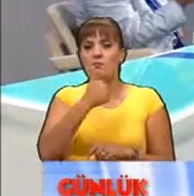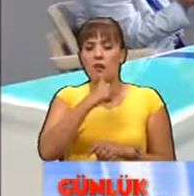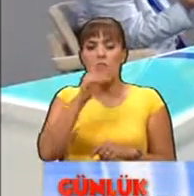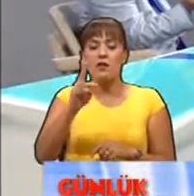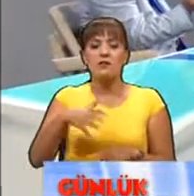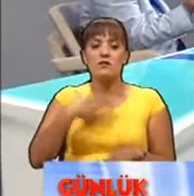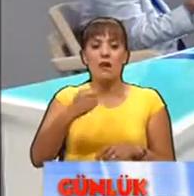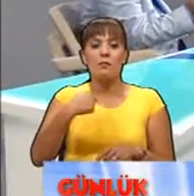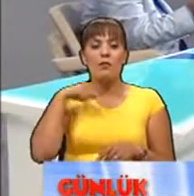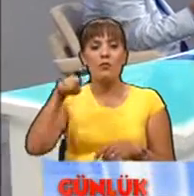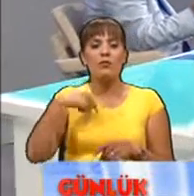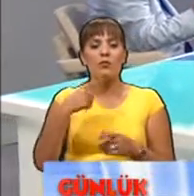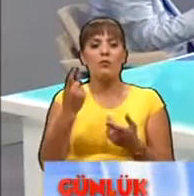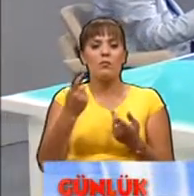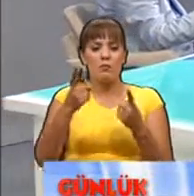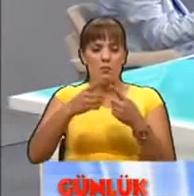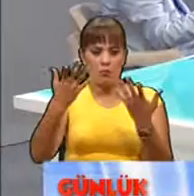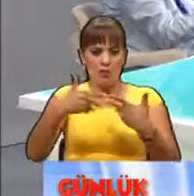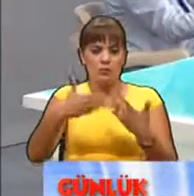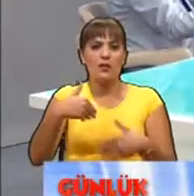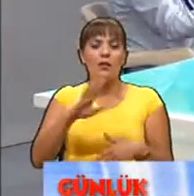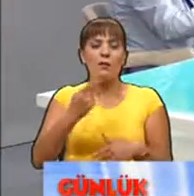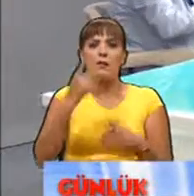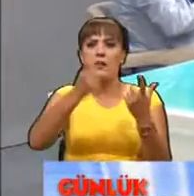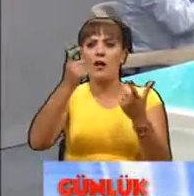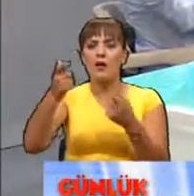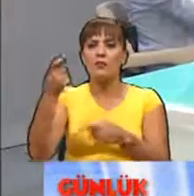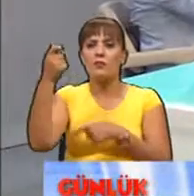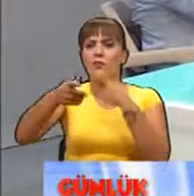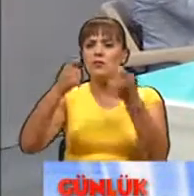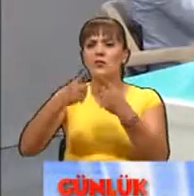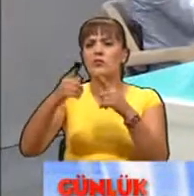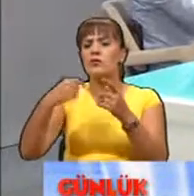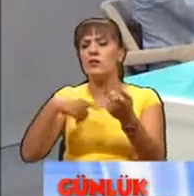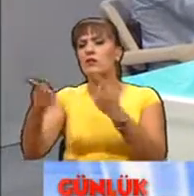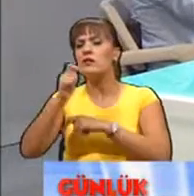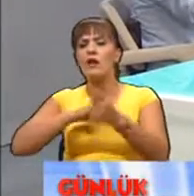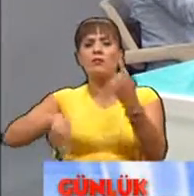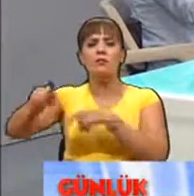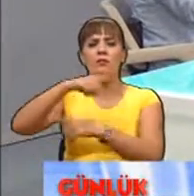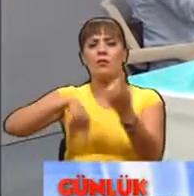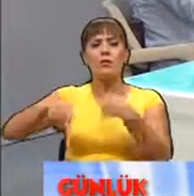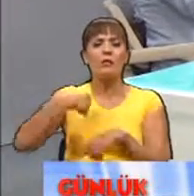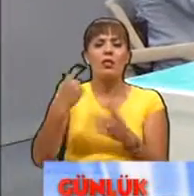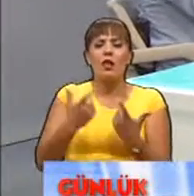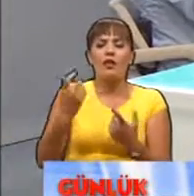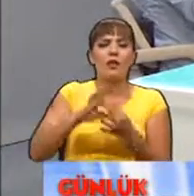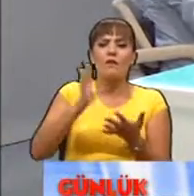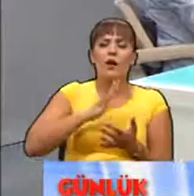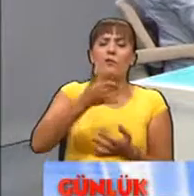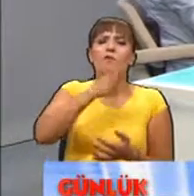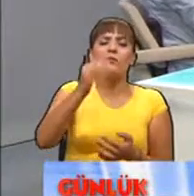Babamın sağlığında ben onun mali müşaviri değildim. Hı hı. Bir yerlerden bir yatırımlar uzun yapardı, sürdü. Krediler hı. alırdı. Ben nerede neyi var